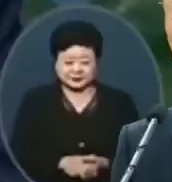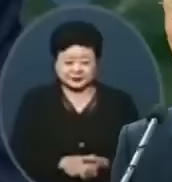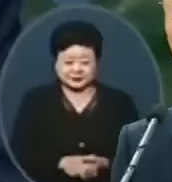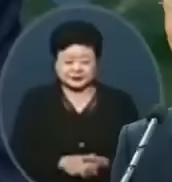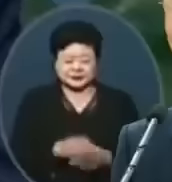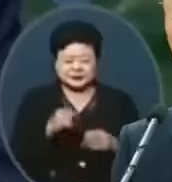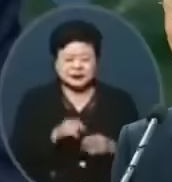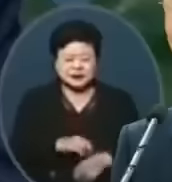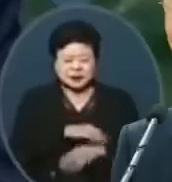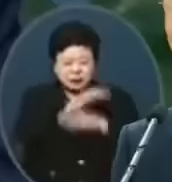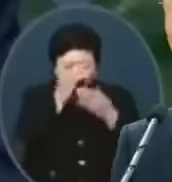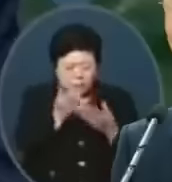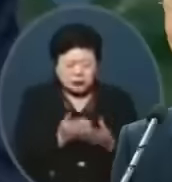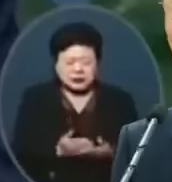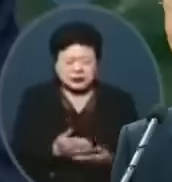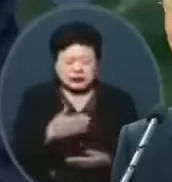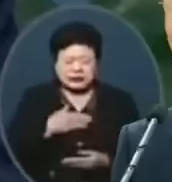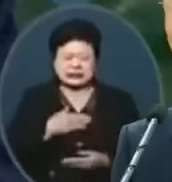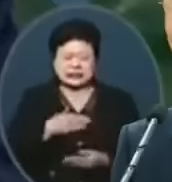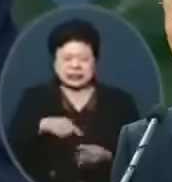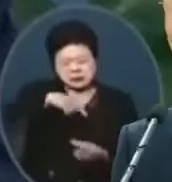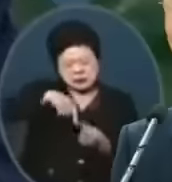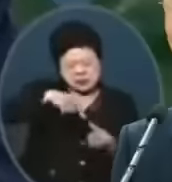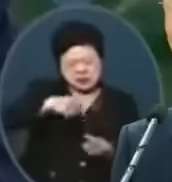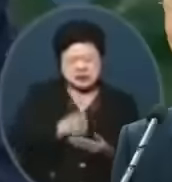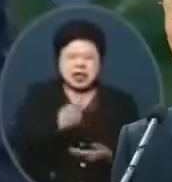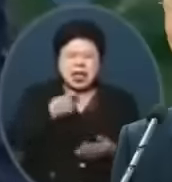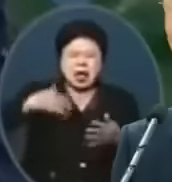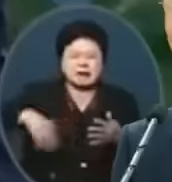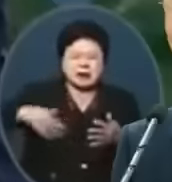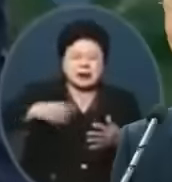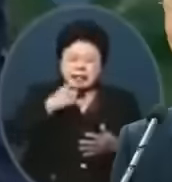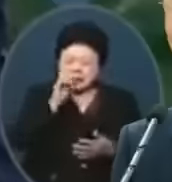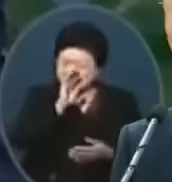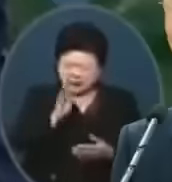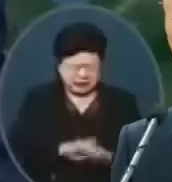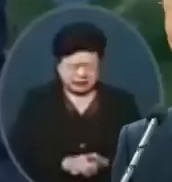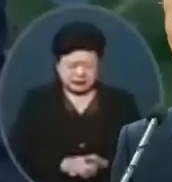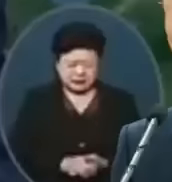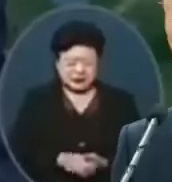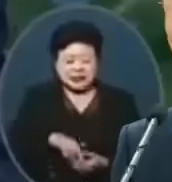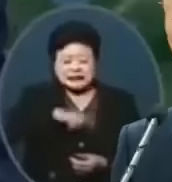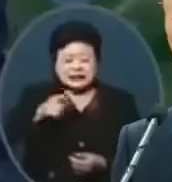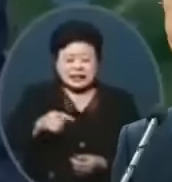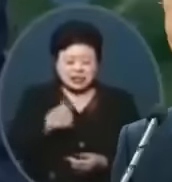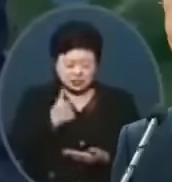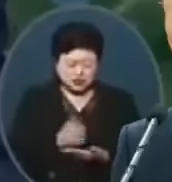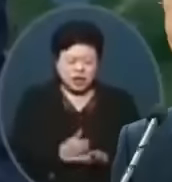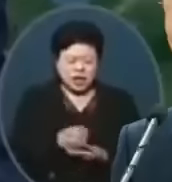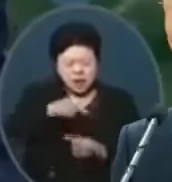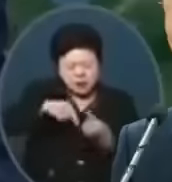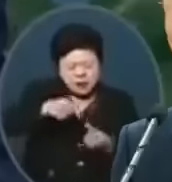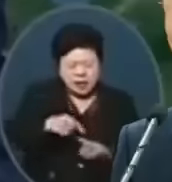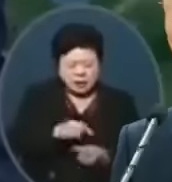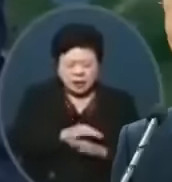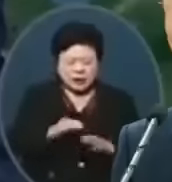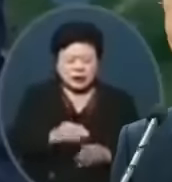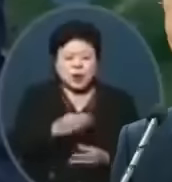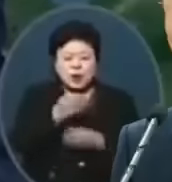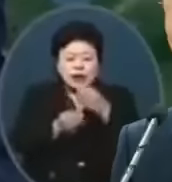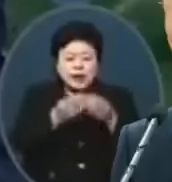사사건건 자기를 타당화하고 죄를 안 지었다고 말합니다. 자기 죄를 변명하고 회개하지 아니하면